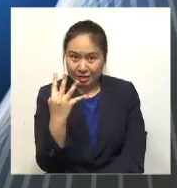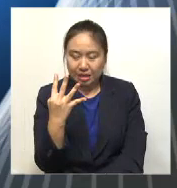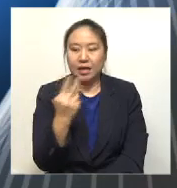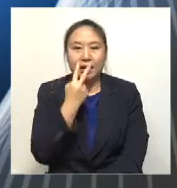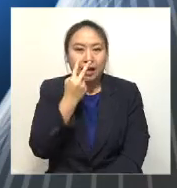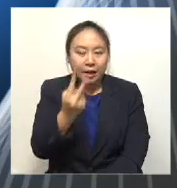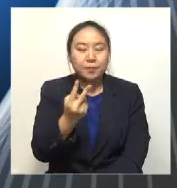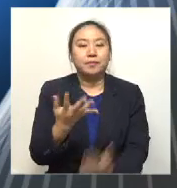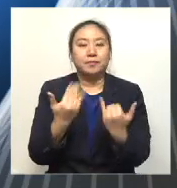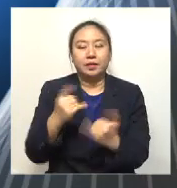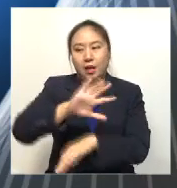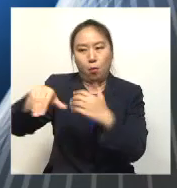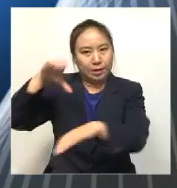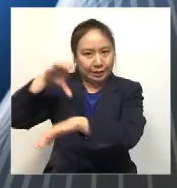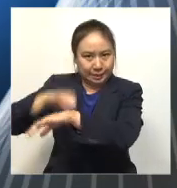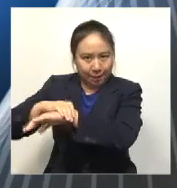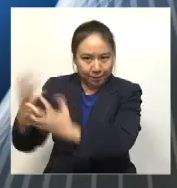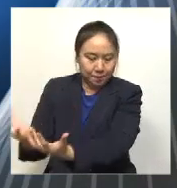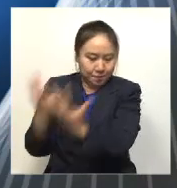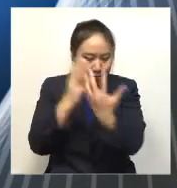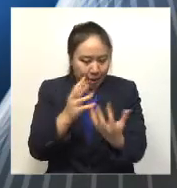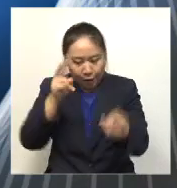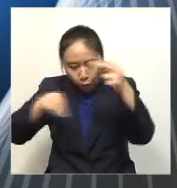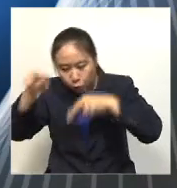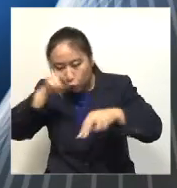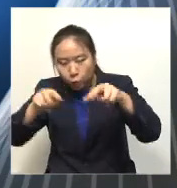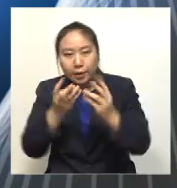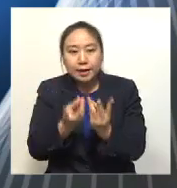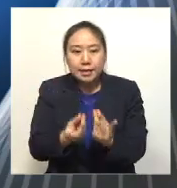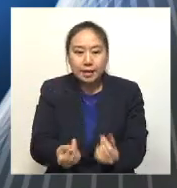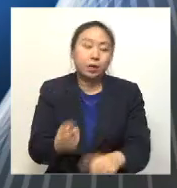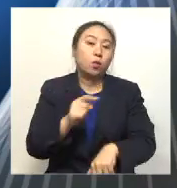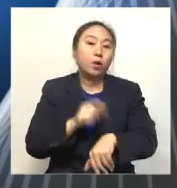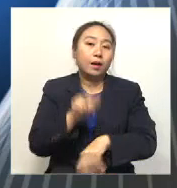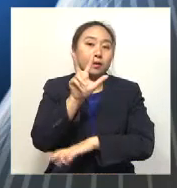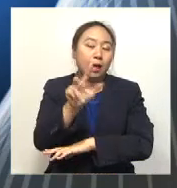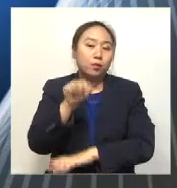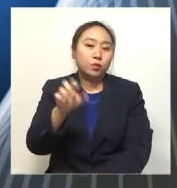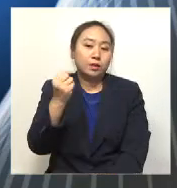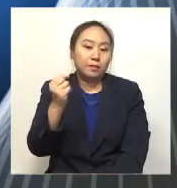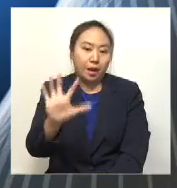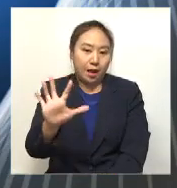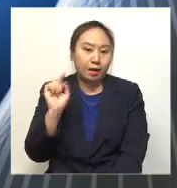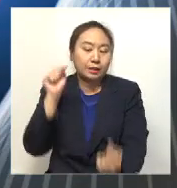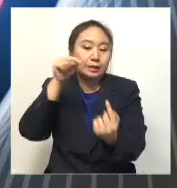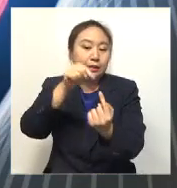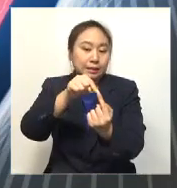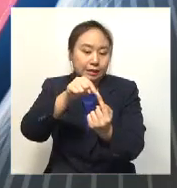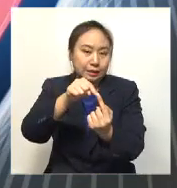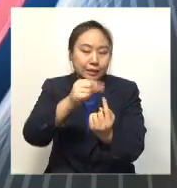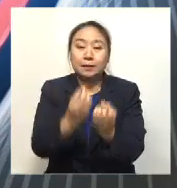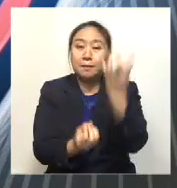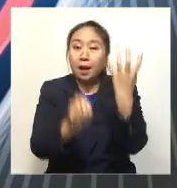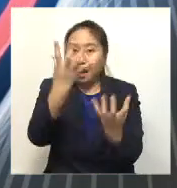ที่อุทยานแห่งชาติไซโยกเพื่อทำการตรวจค้นโดยละเอียดอีกครั้ง15นาฬิกา30นาทีเดินทางถึงที่อุทยานแห่งชาติไซโยก